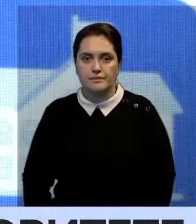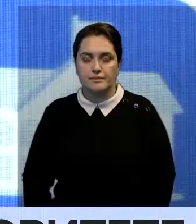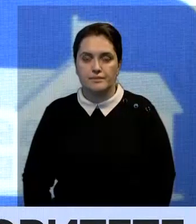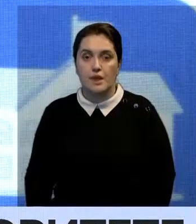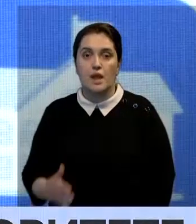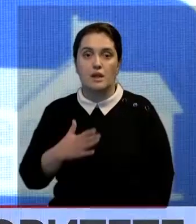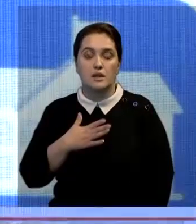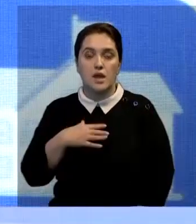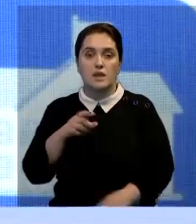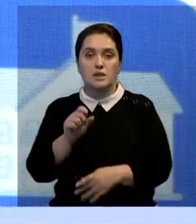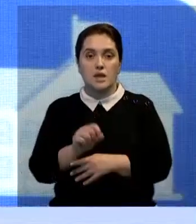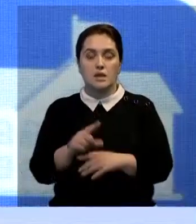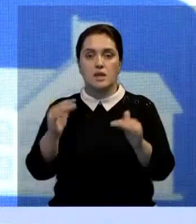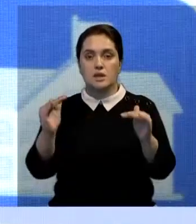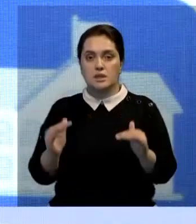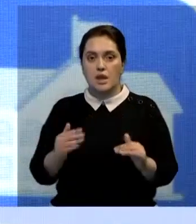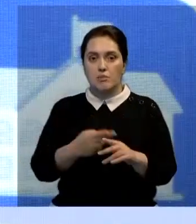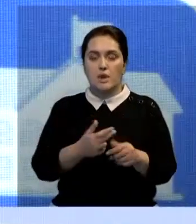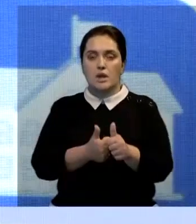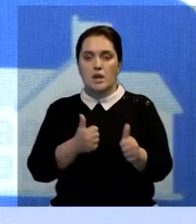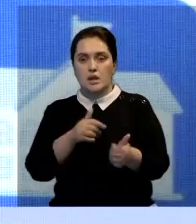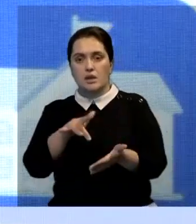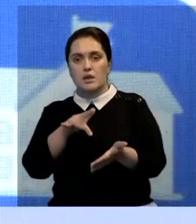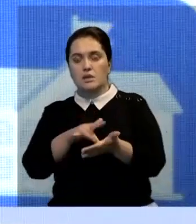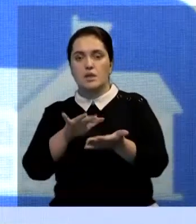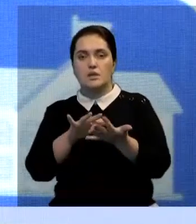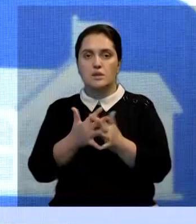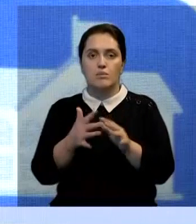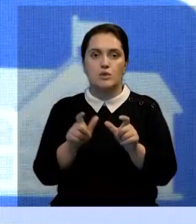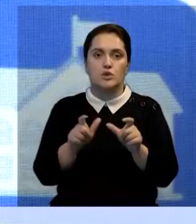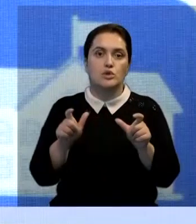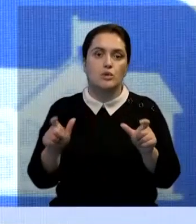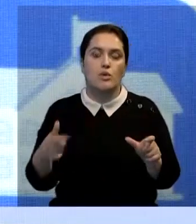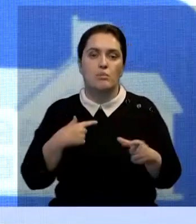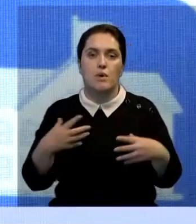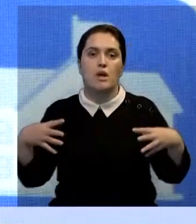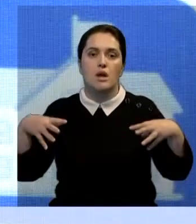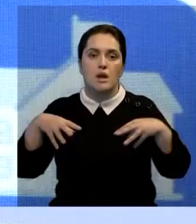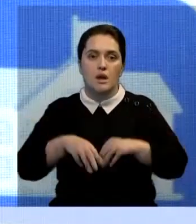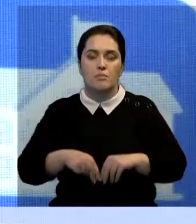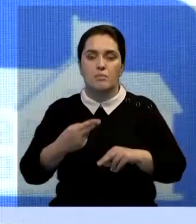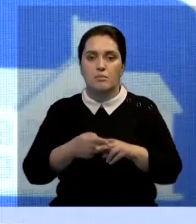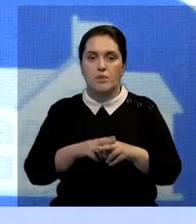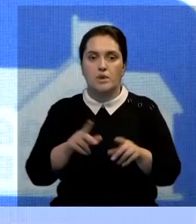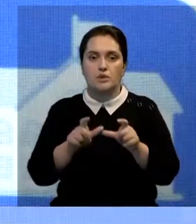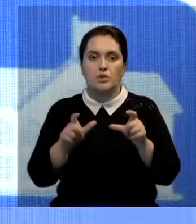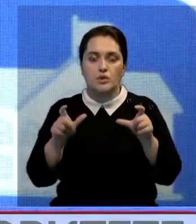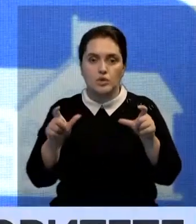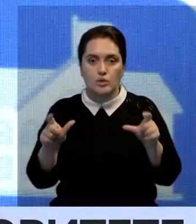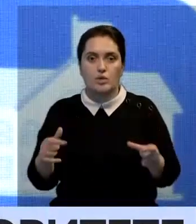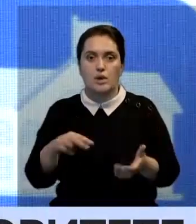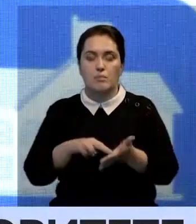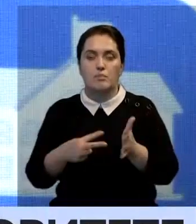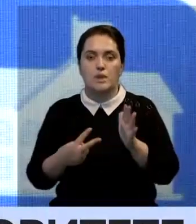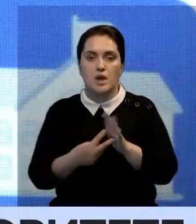Наша основная задача – сокращение разрыва между городскими и сельскими школами. Для этого мы объединяем малокомплектные и опорные школы. Сейчас мы